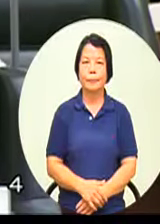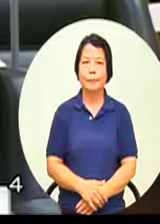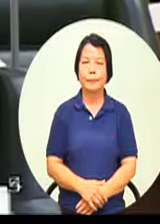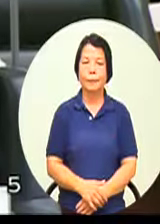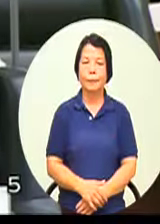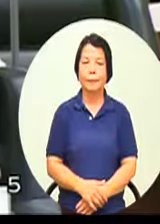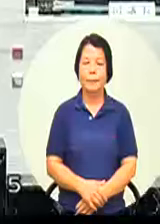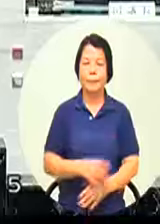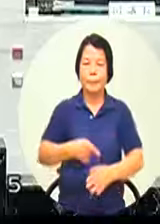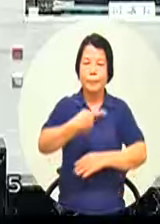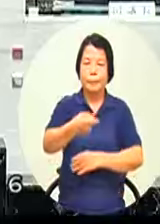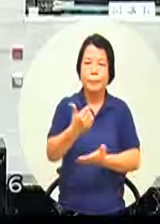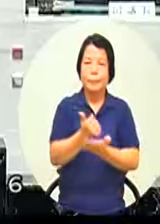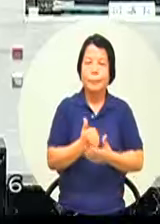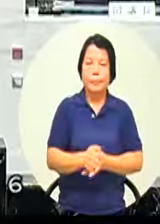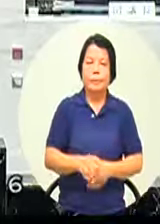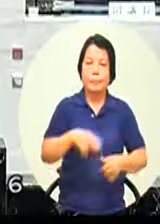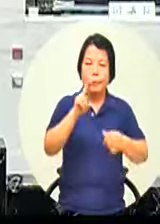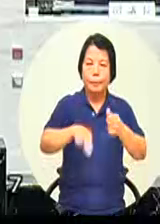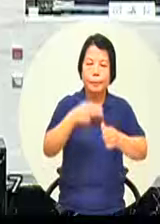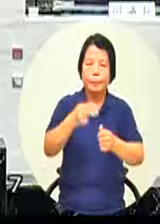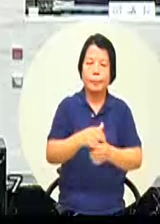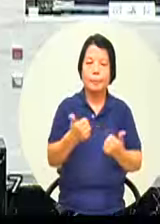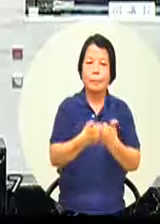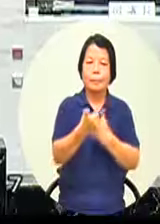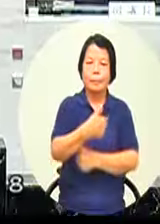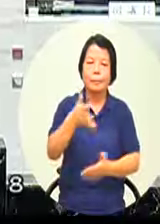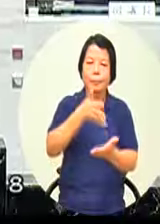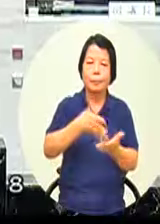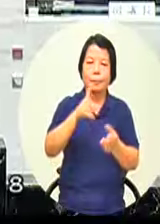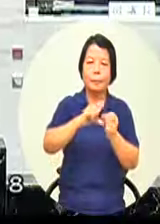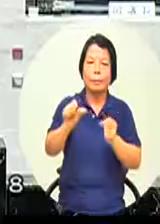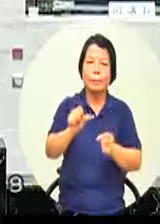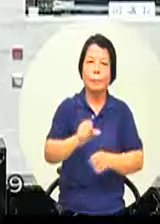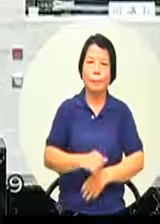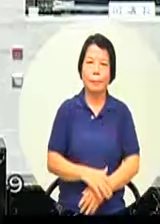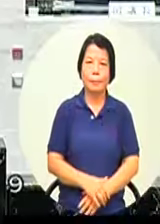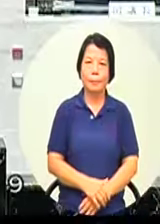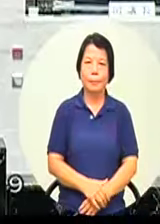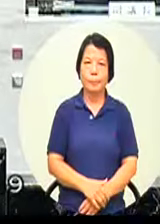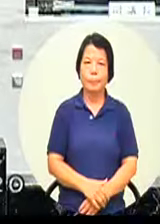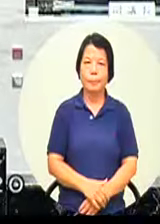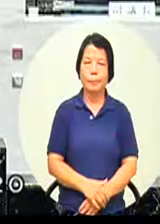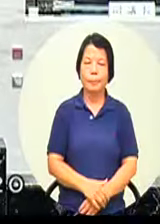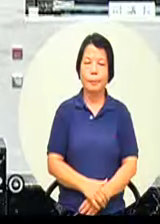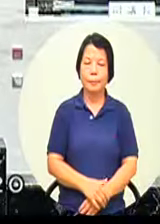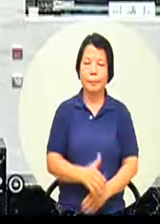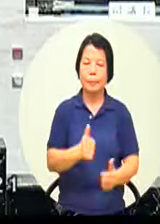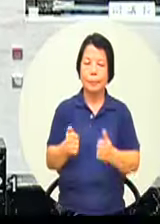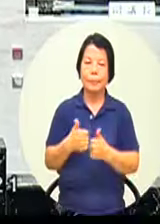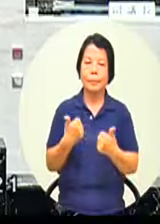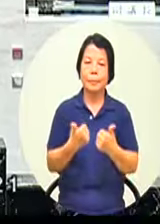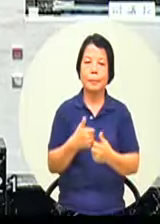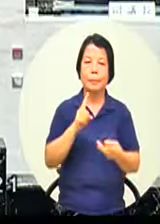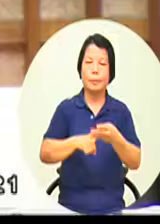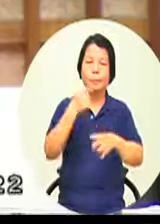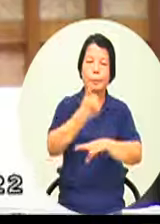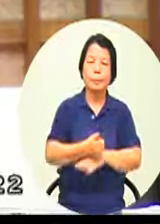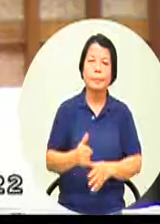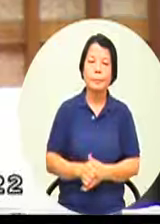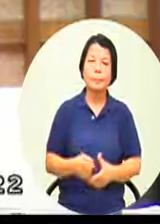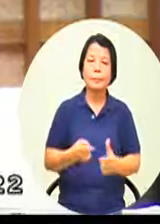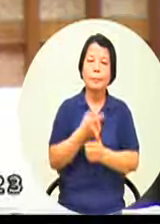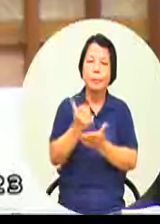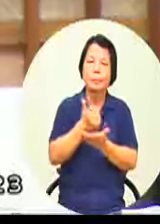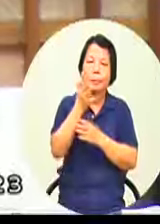好，接着下去，请刘德麟议员质询，时间15分钟。 谢谢会议主席。首先我也